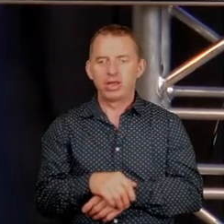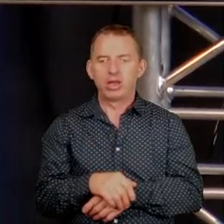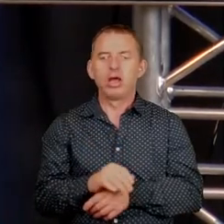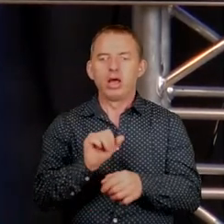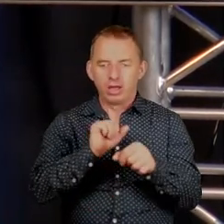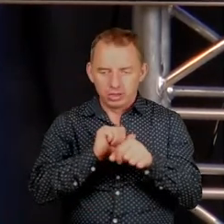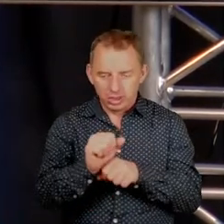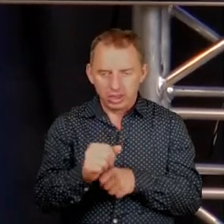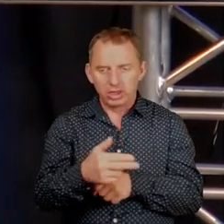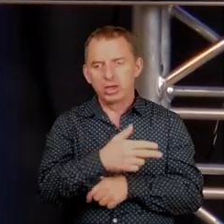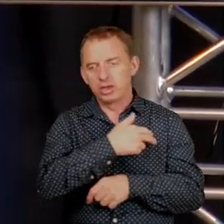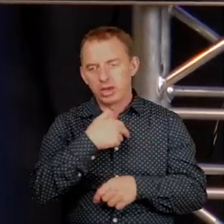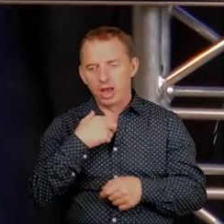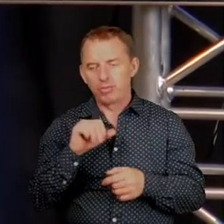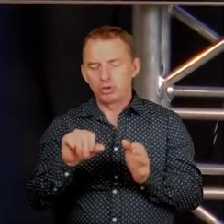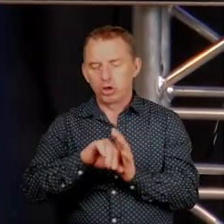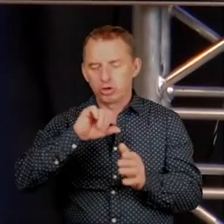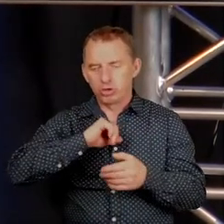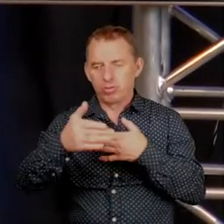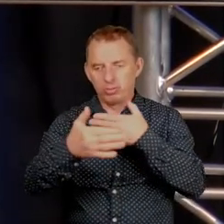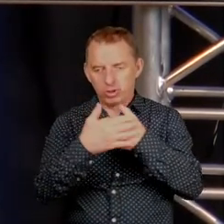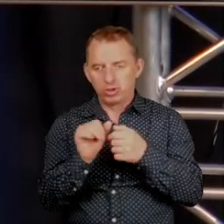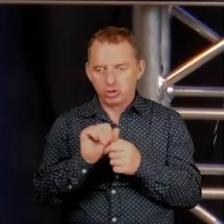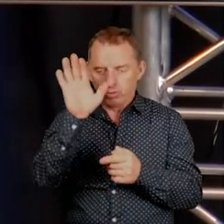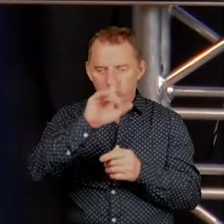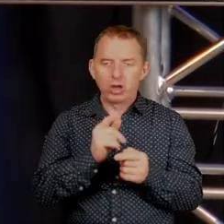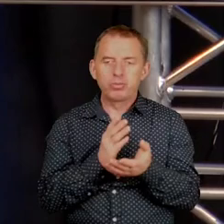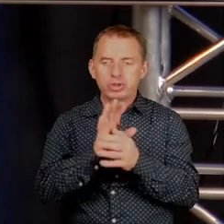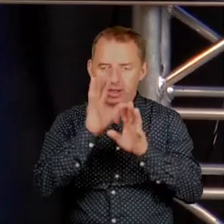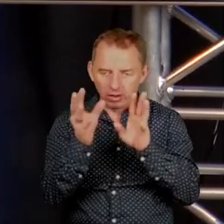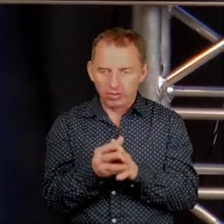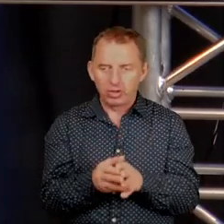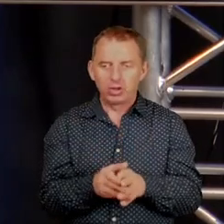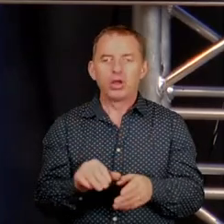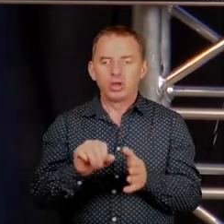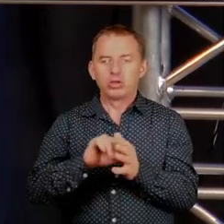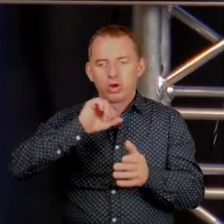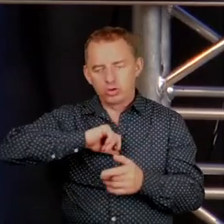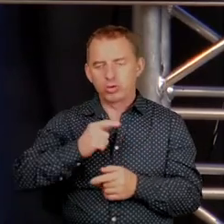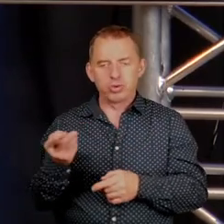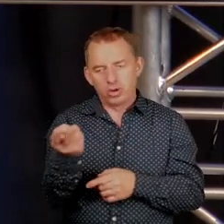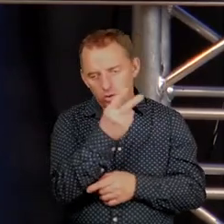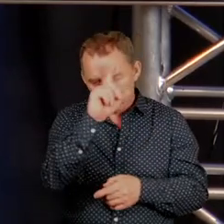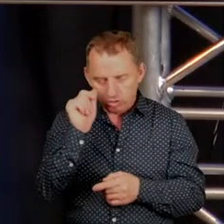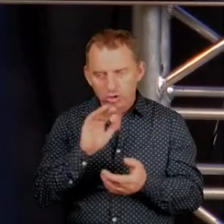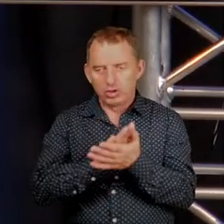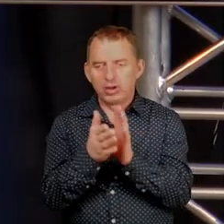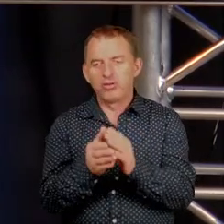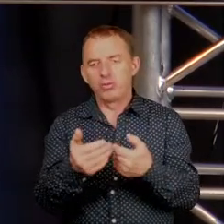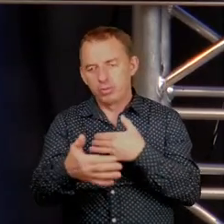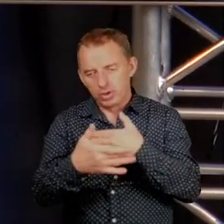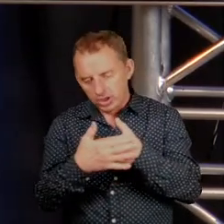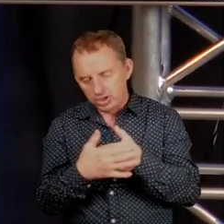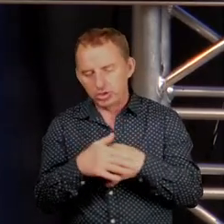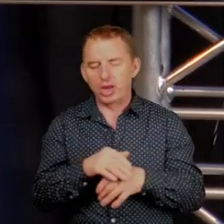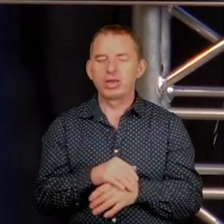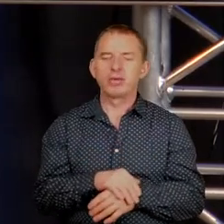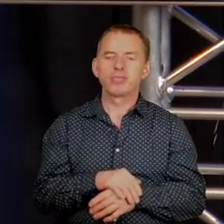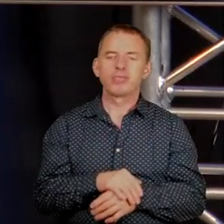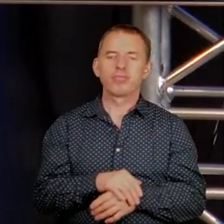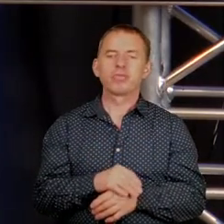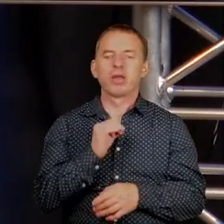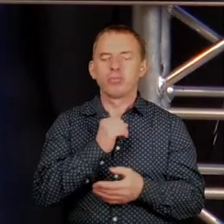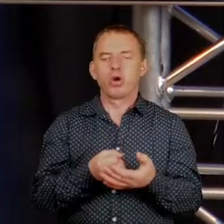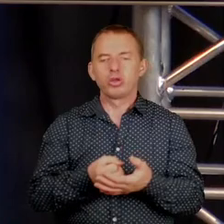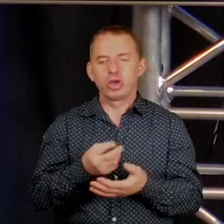nam po prostu do siebie bliżej, do Boga przede wszystkim, ale też chyba do siebie jako ludziom jest nam bliżej. Moi